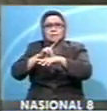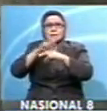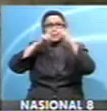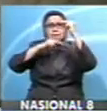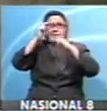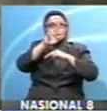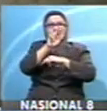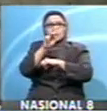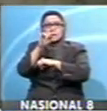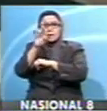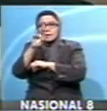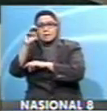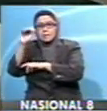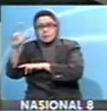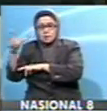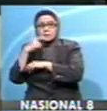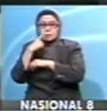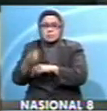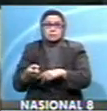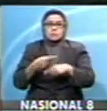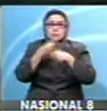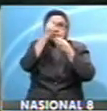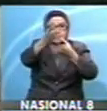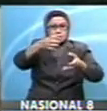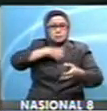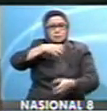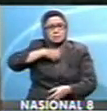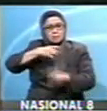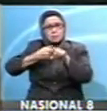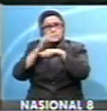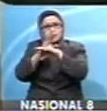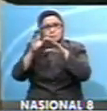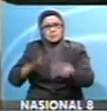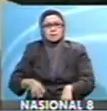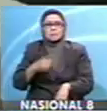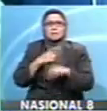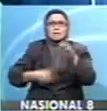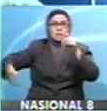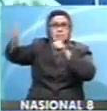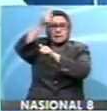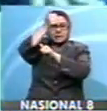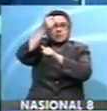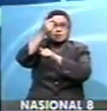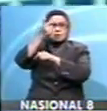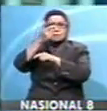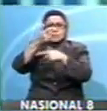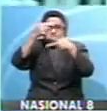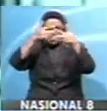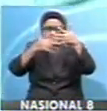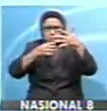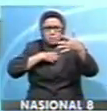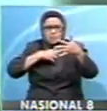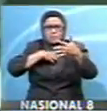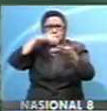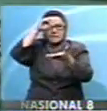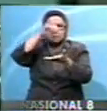Dalam pada itu beliau memaklumkan beberapa aduan daripada peniaga khususnya yang berada di tingkat atas bangunan akan diteliti ekoran peniaga mengadu